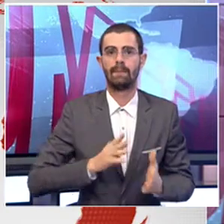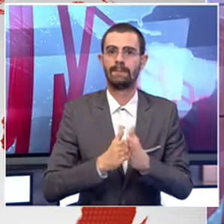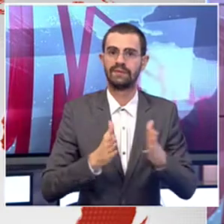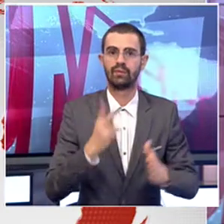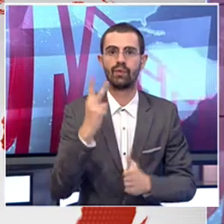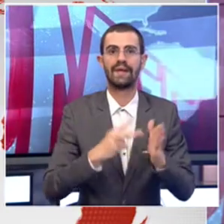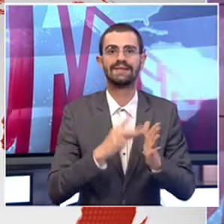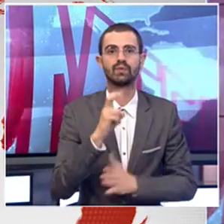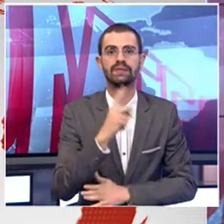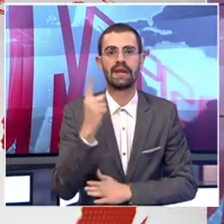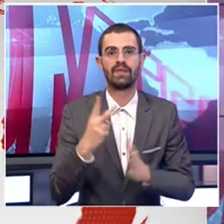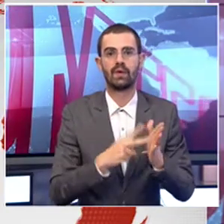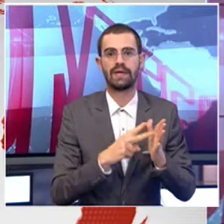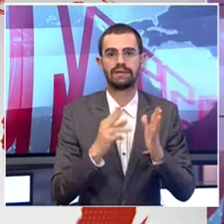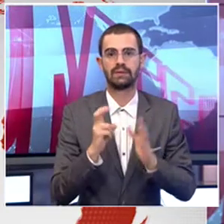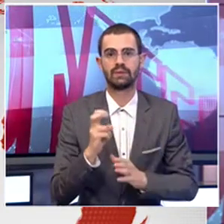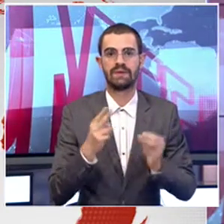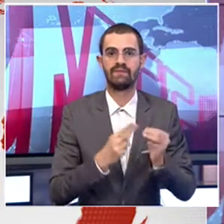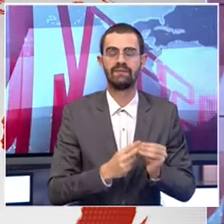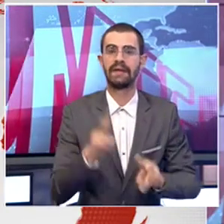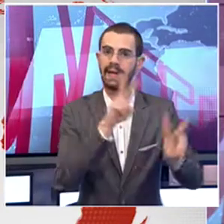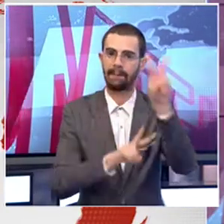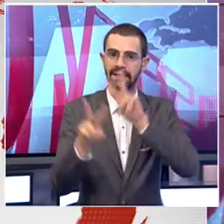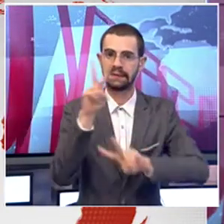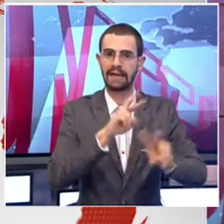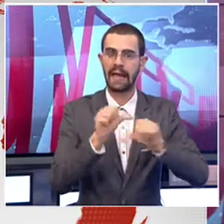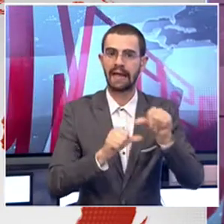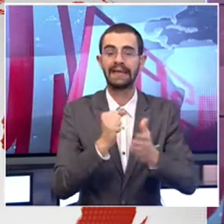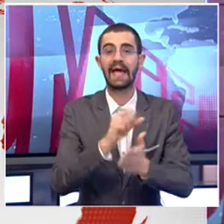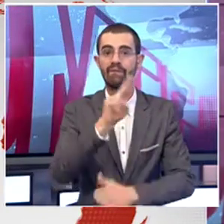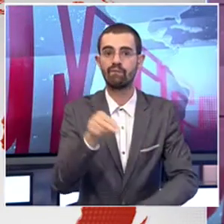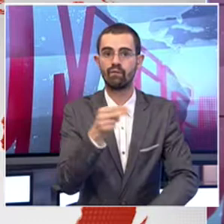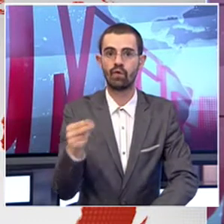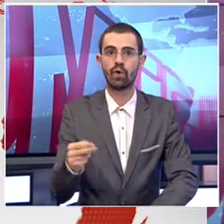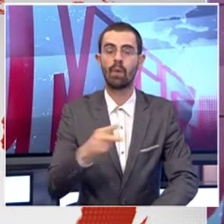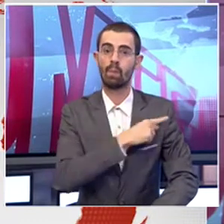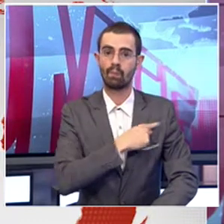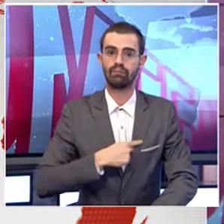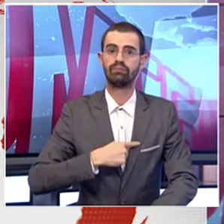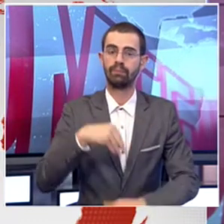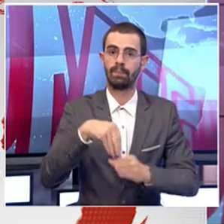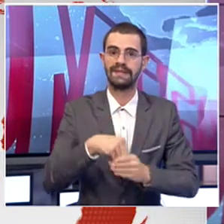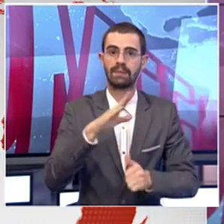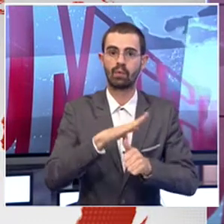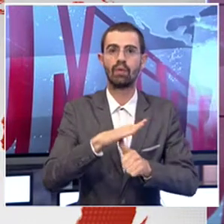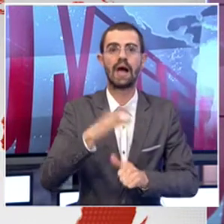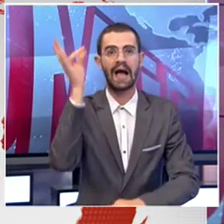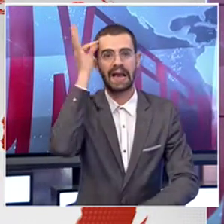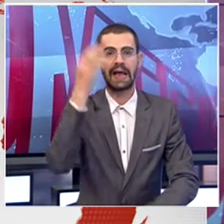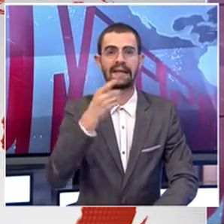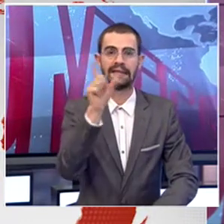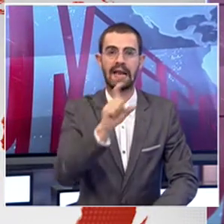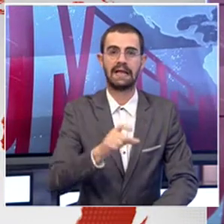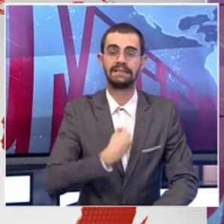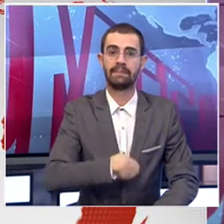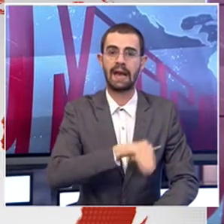οι εξελίξεις στην Ευρωζώνη και η κλιματική αλλαγή. Στη Σύνοδο συμμετέχουν οι ηγέτες της Γαλλίας, της Ιταλίας, της Ισπανίας, της Ελλάδας,